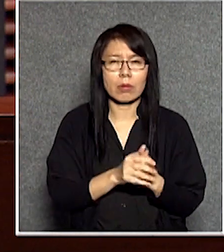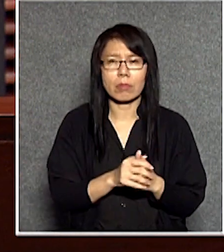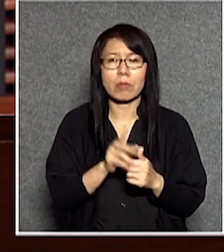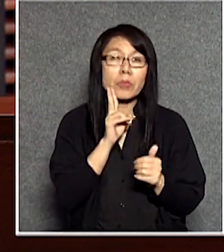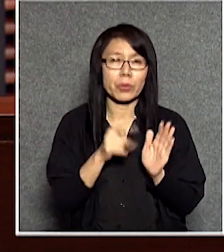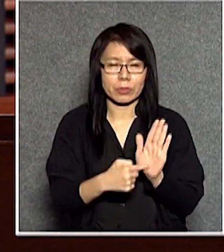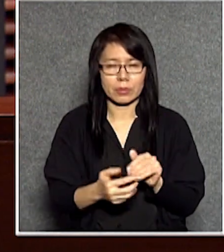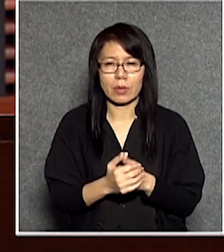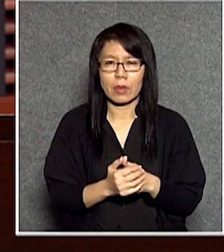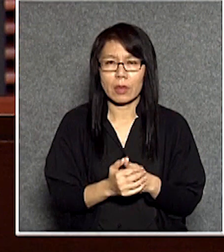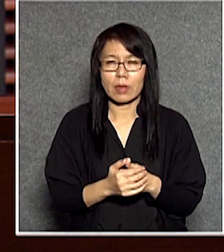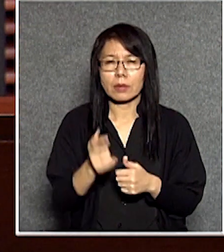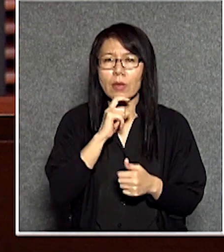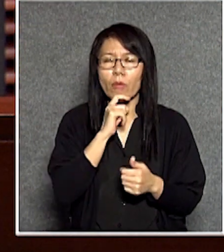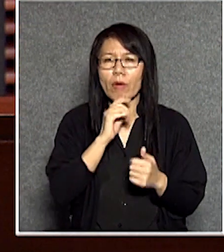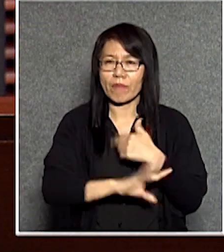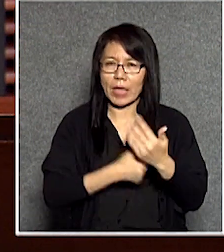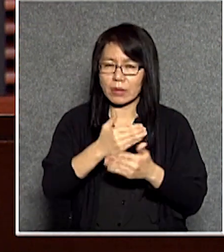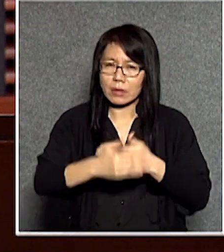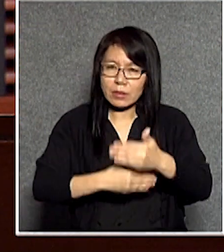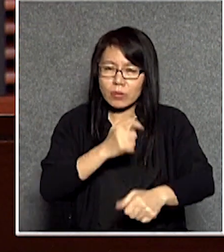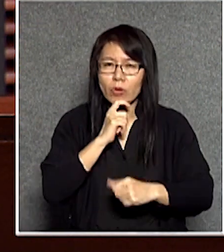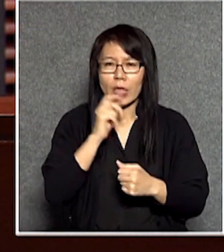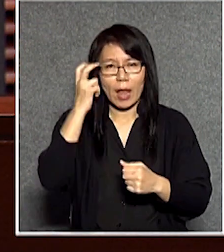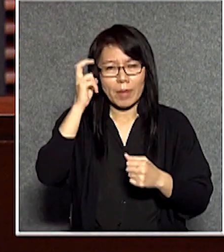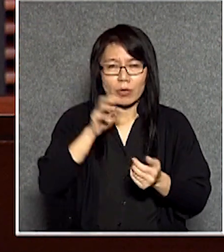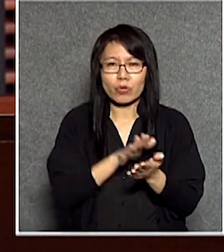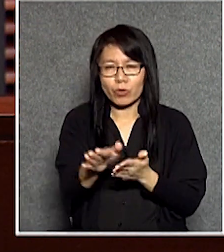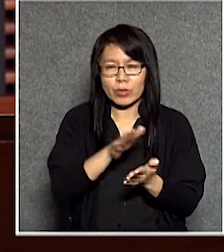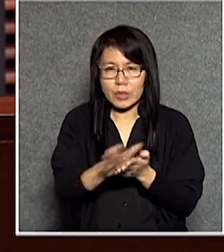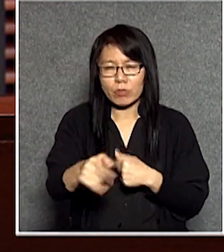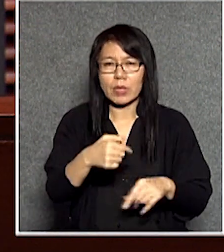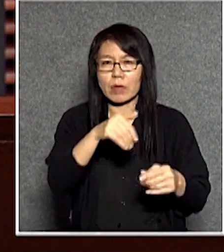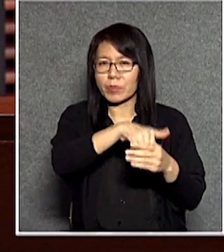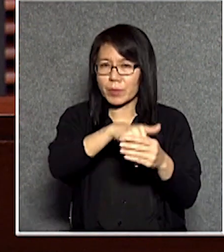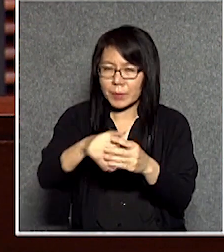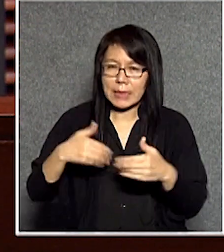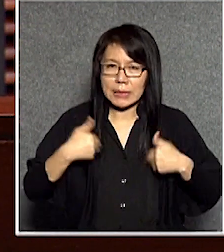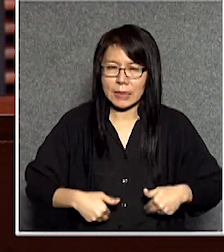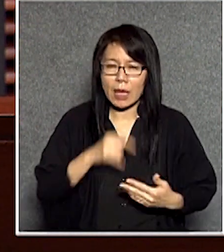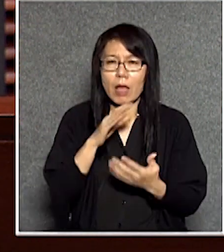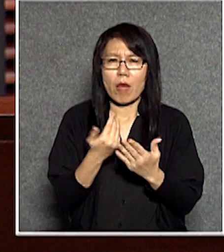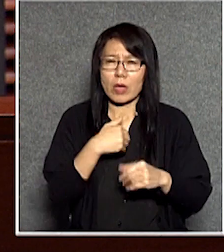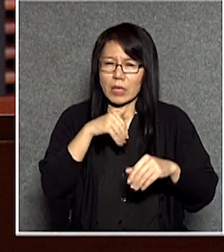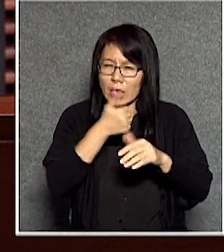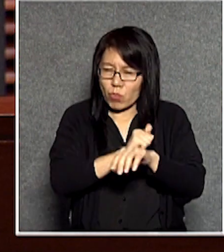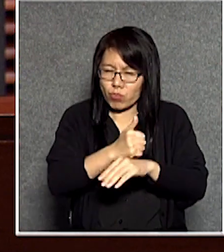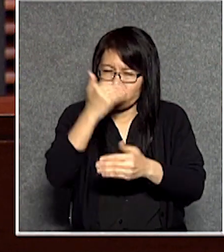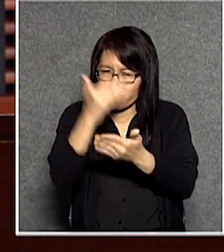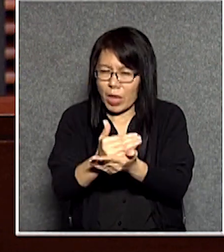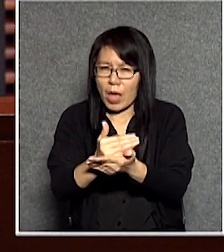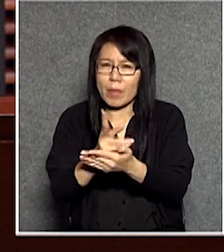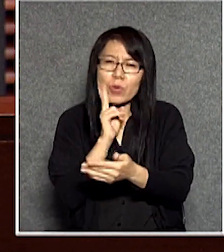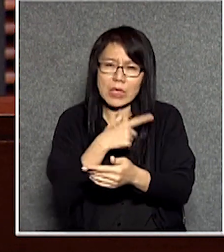呢？大致透過司法程序意圖取消民選議員的資格，封殺所有機會調查政府過失的議員議